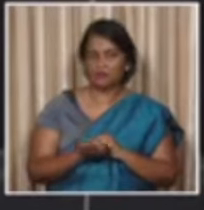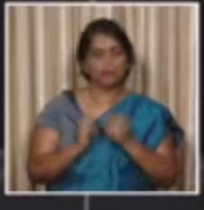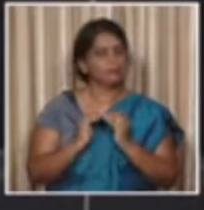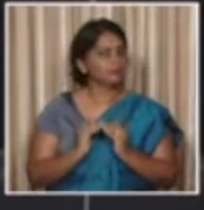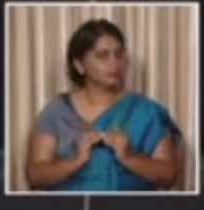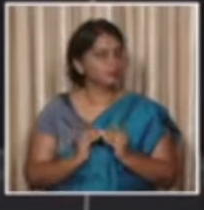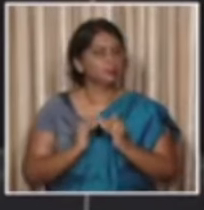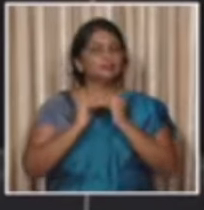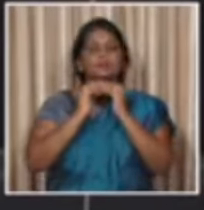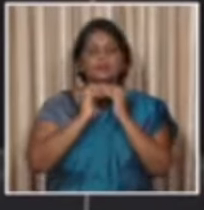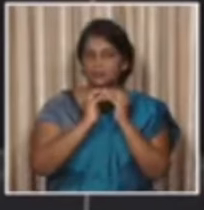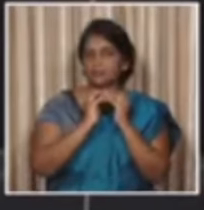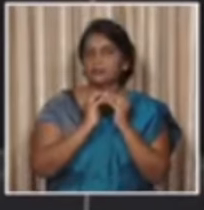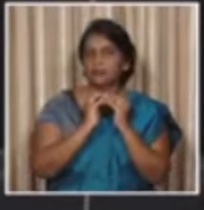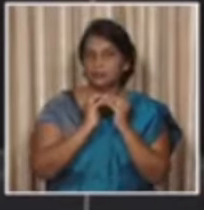හිසෝසවෙමින්